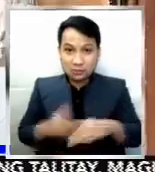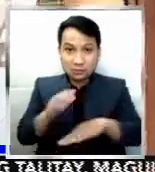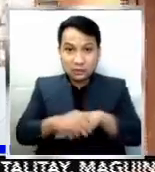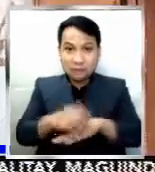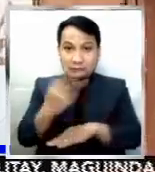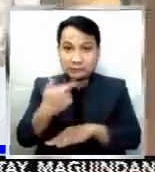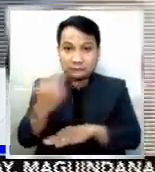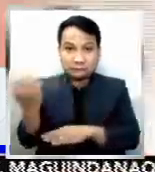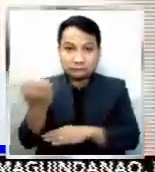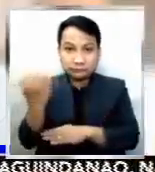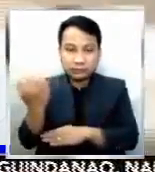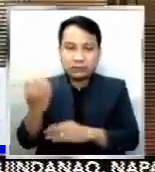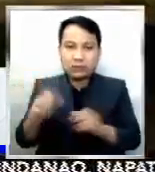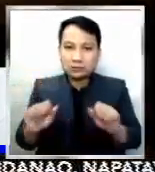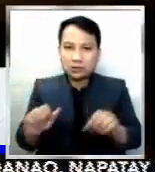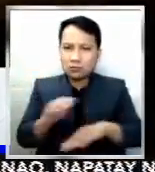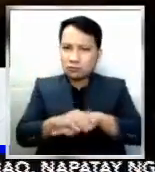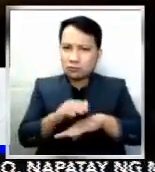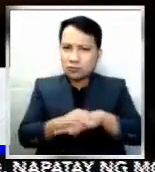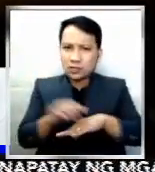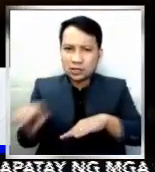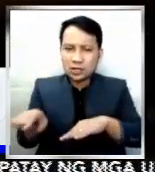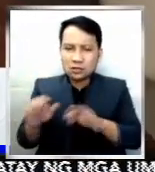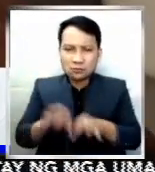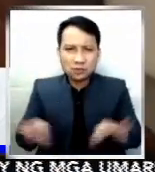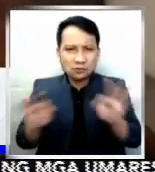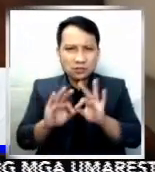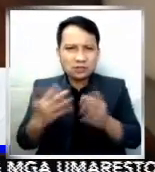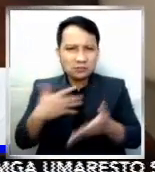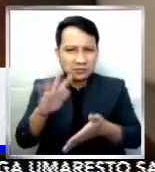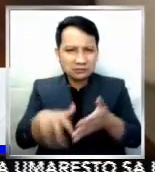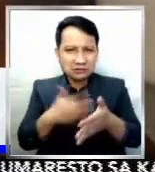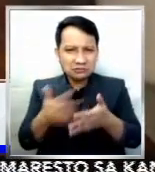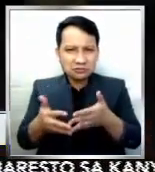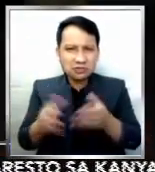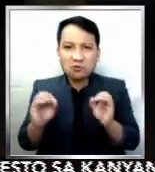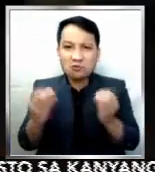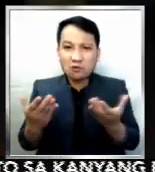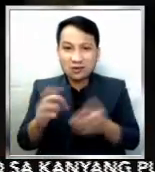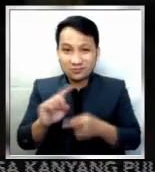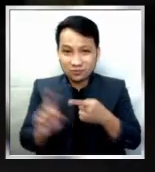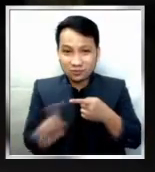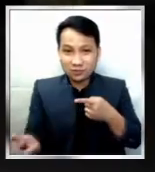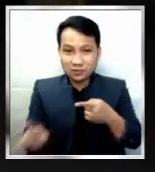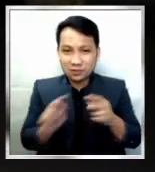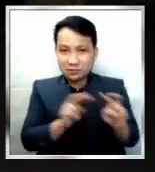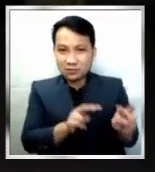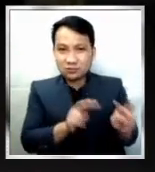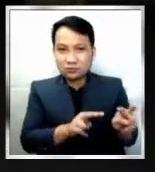Hulyo, kaya posible rin ang rotational brownout. Maki Pulido, nakatutok, 24 oras.